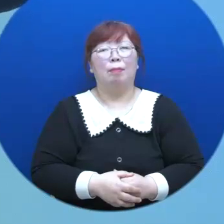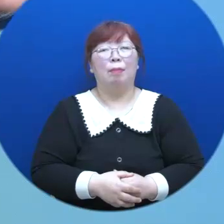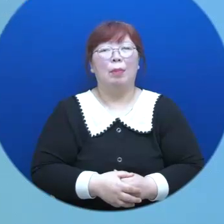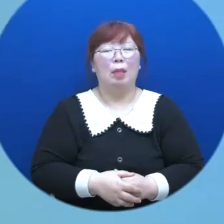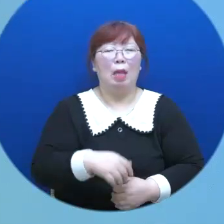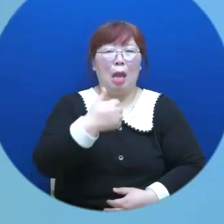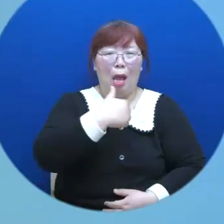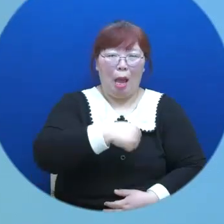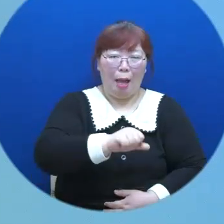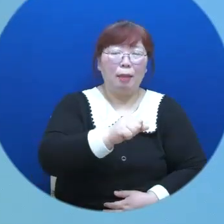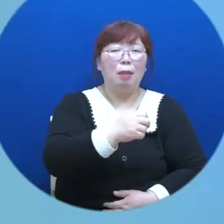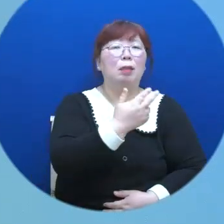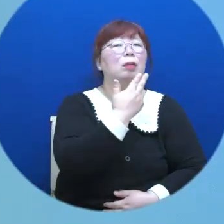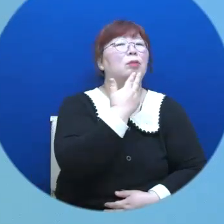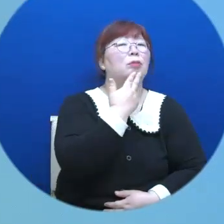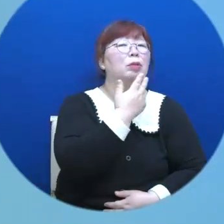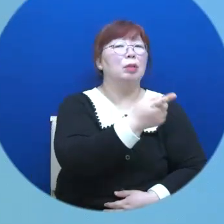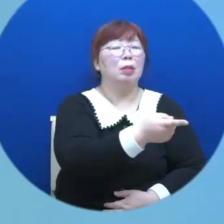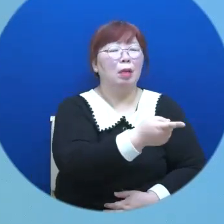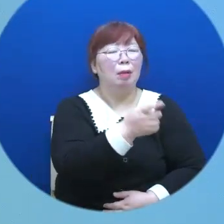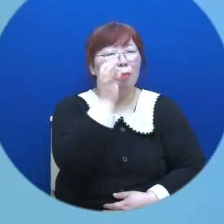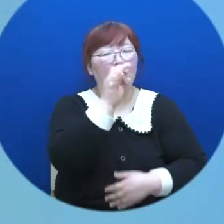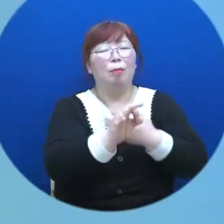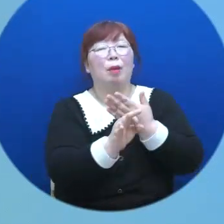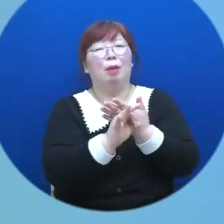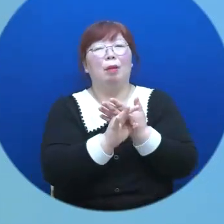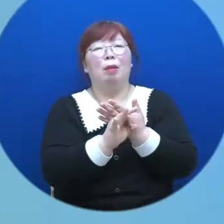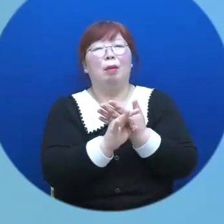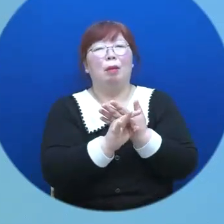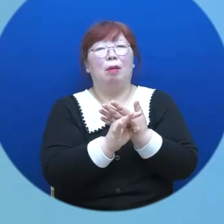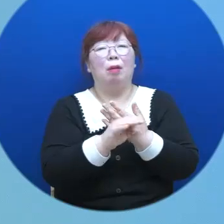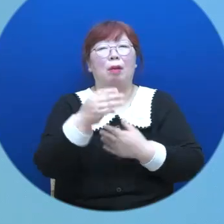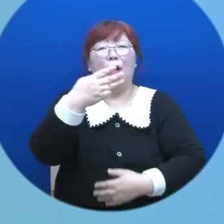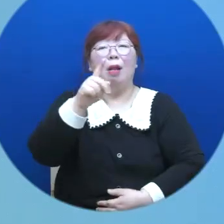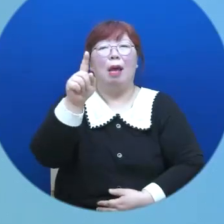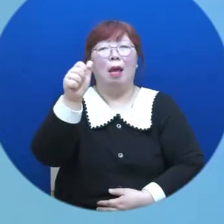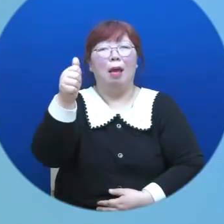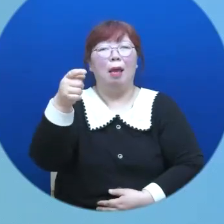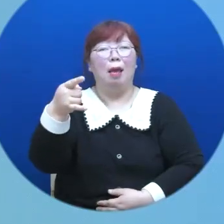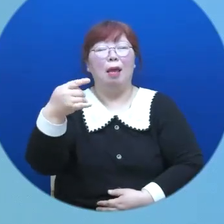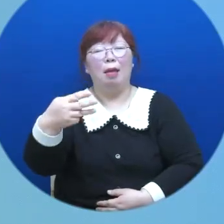아들 요셉보다 못하지. 얼마나 질투하고 싸웠는데.